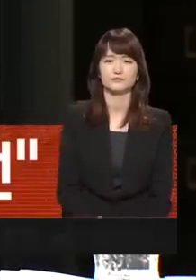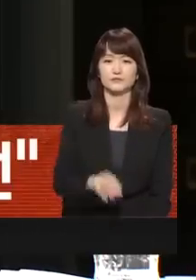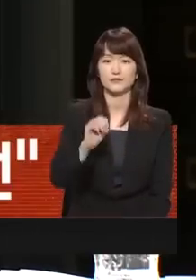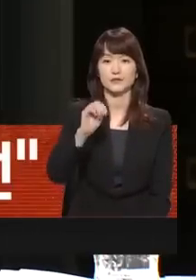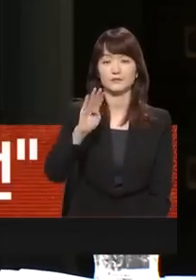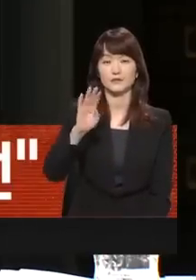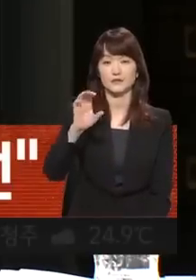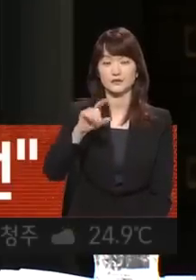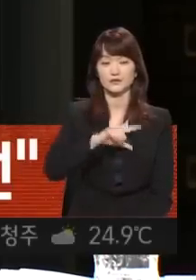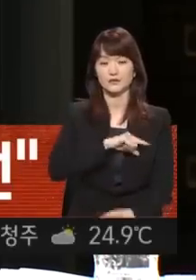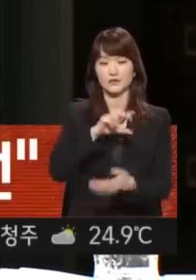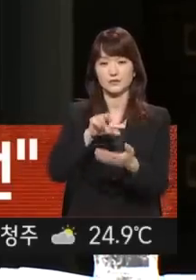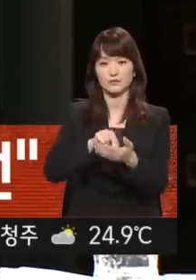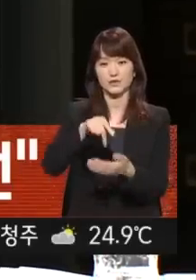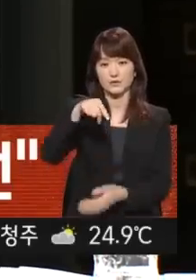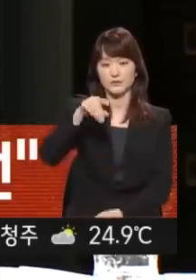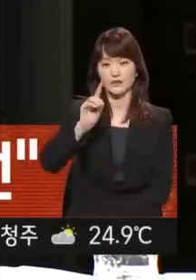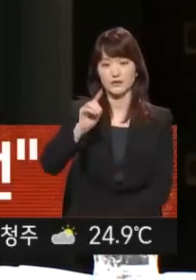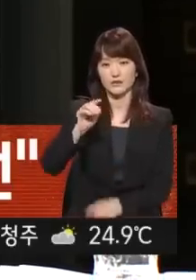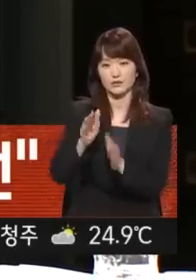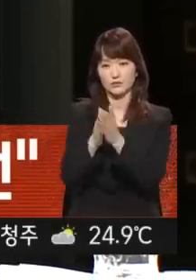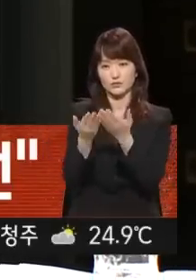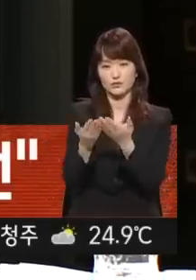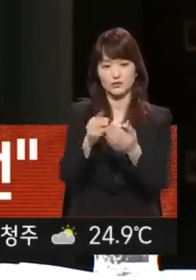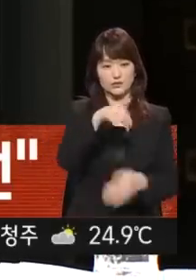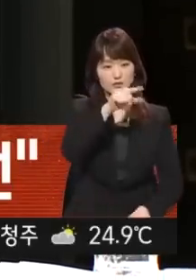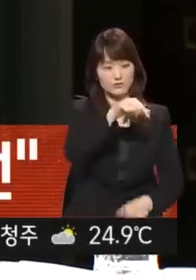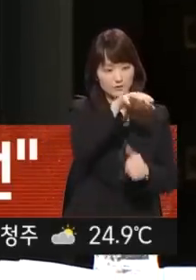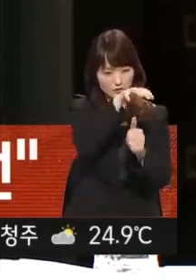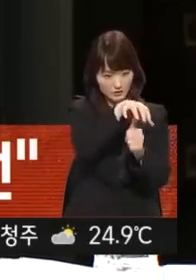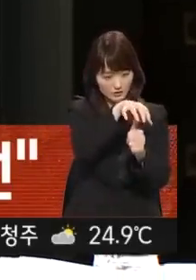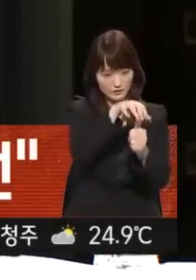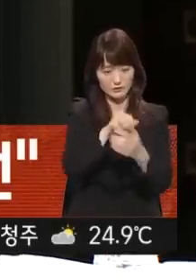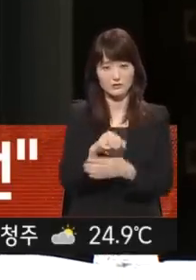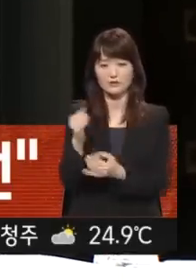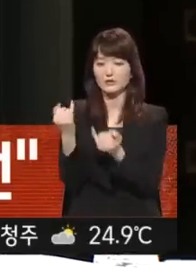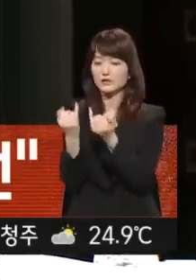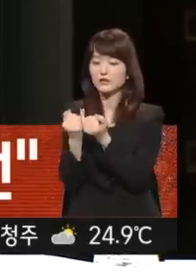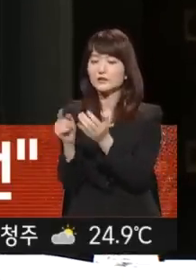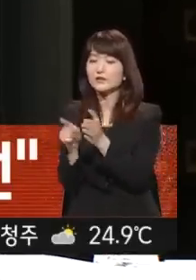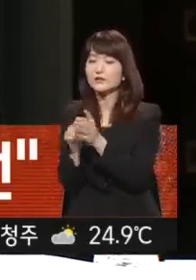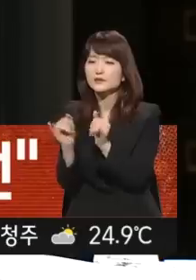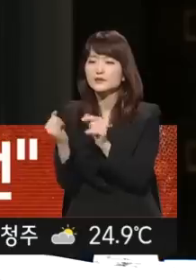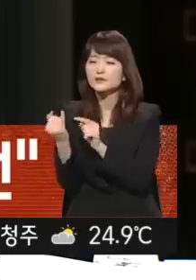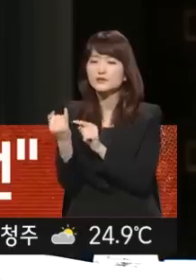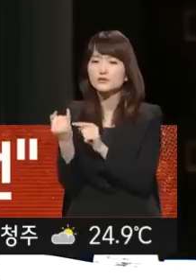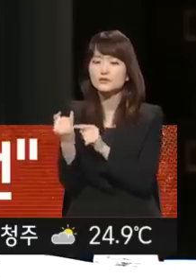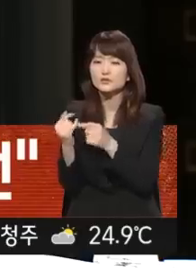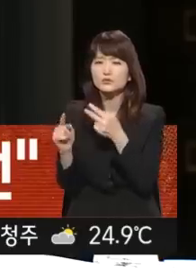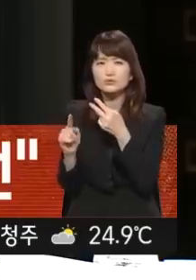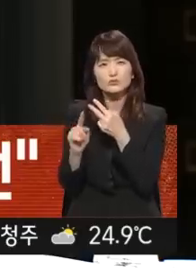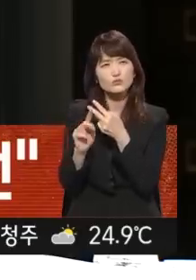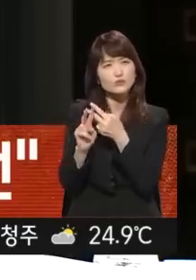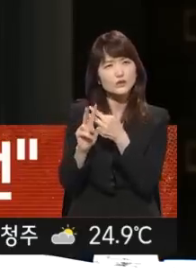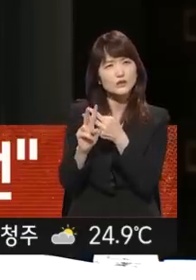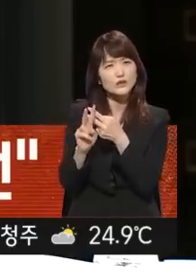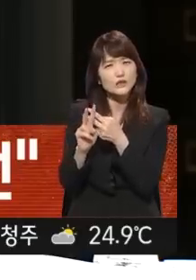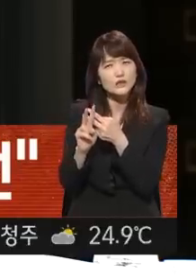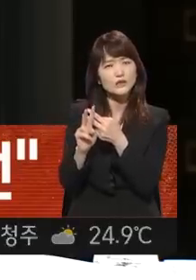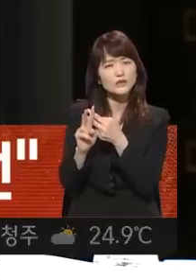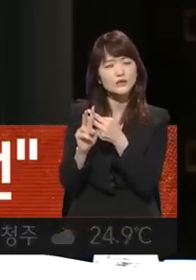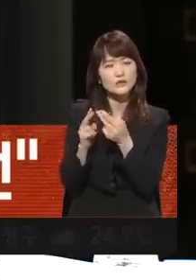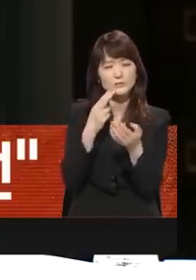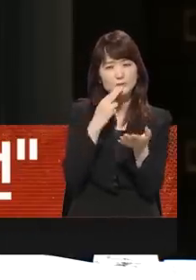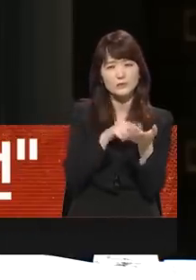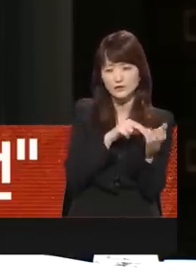수첩에서 공개가 됐죠 정명석이 감옥에 있을 때 한 여성 신도 중학교 2학년짜리 여성신도한테 보낸